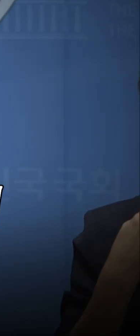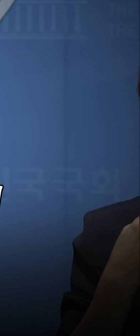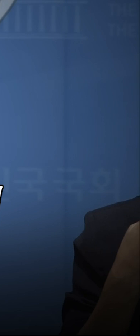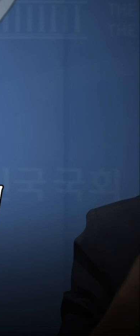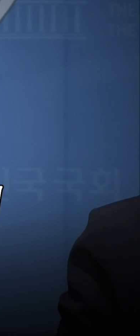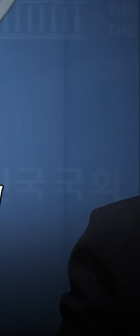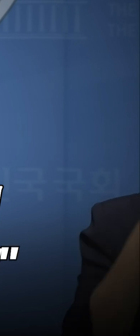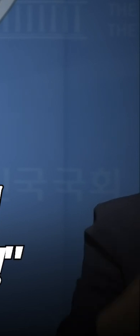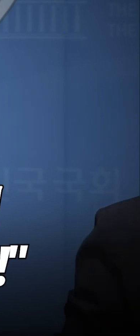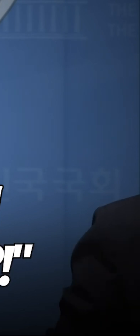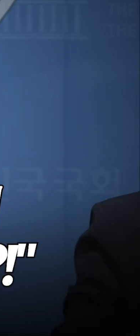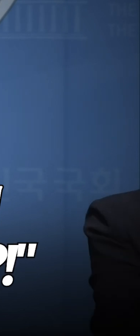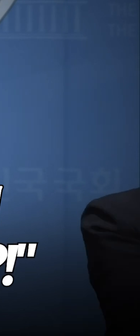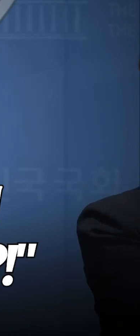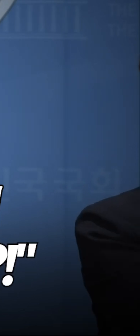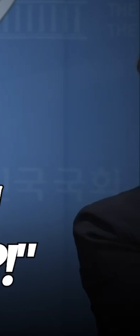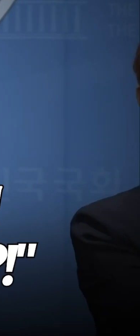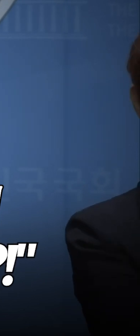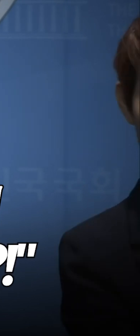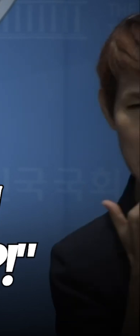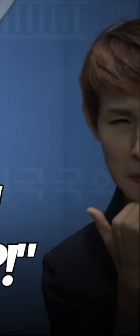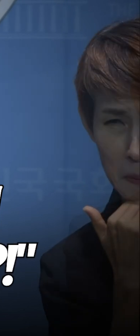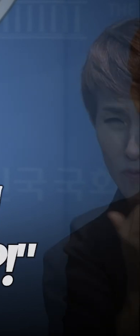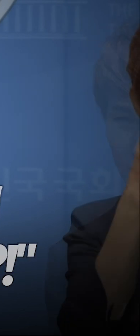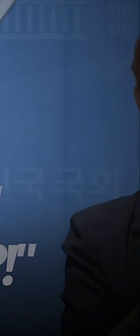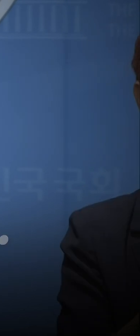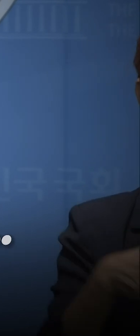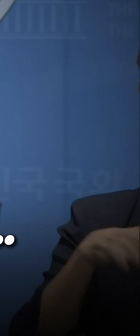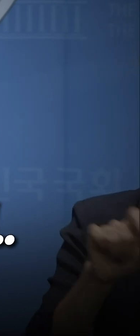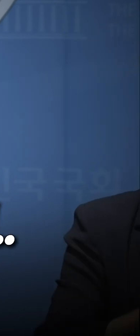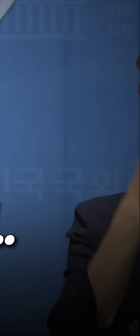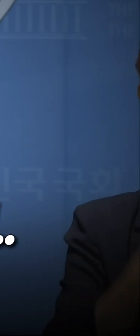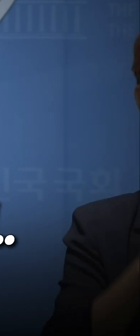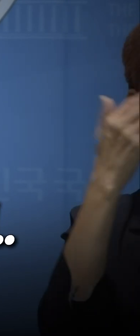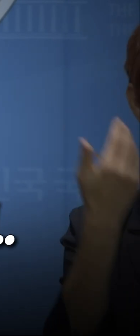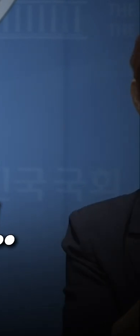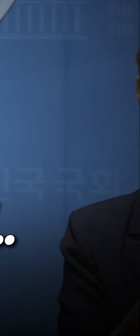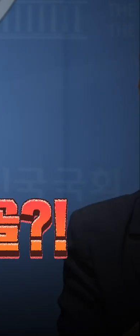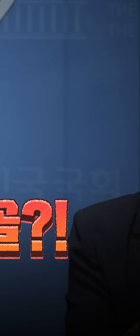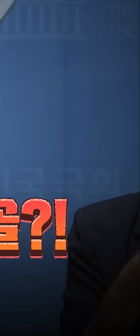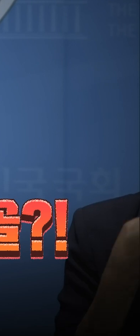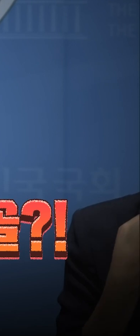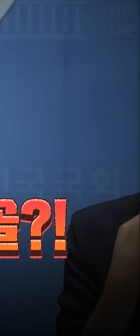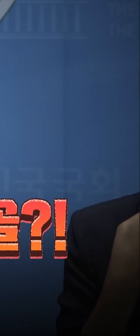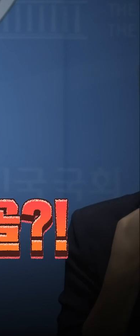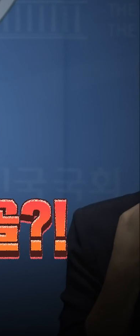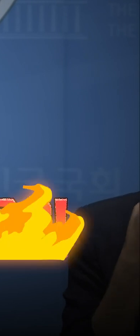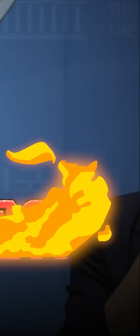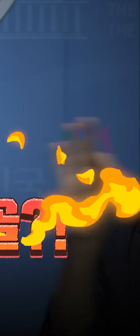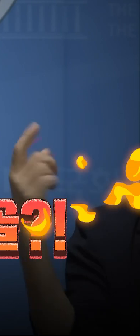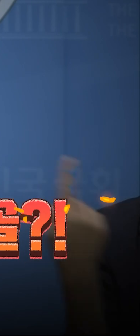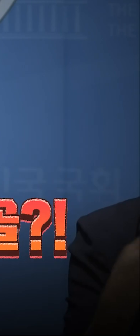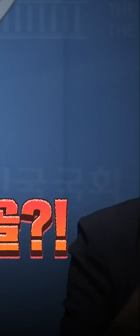윤석 대통령이 가진 거부권에 숨어버린 겁니다 특검을 반대할 명분이 없다는 걸 스스로 인정하는